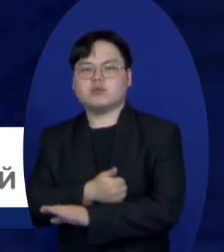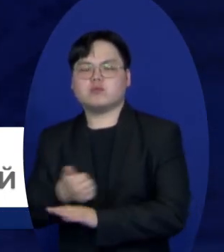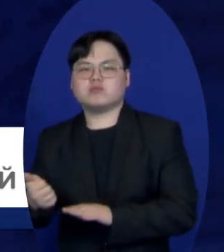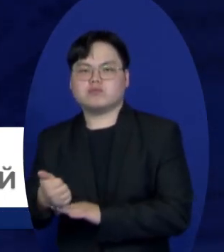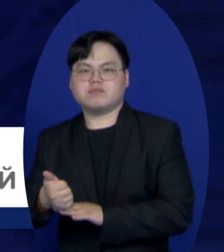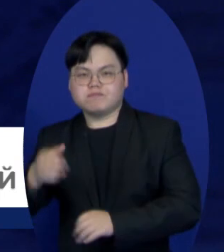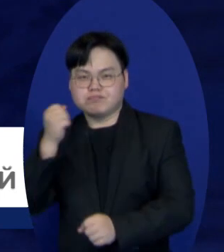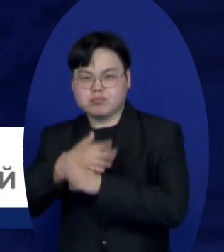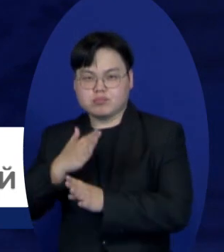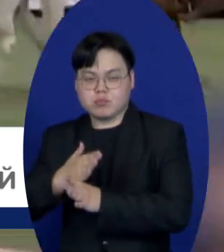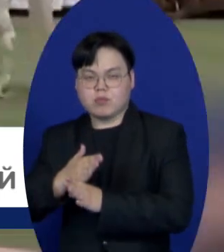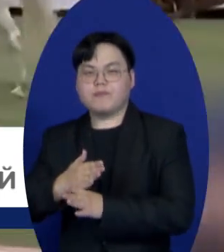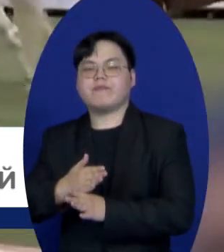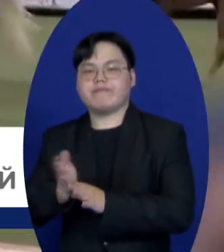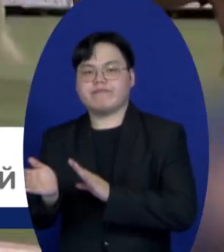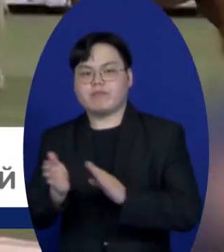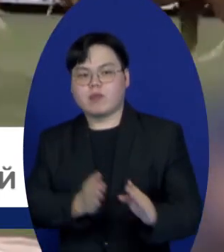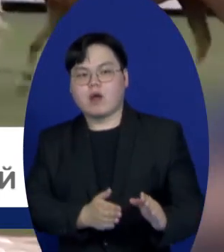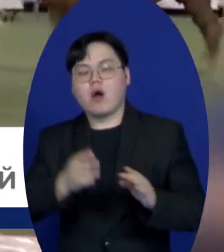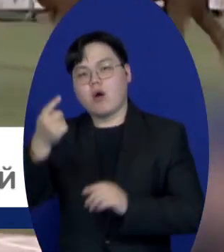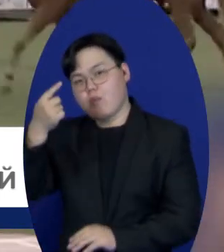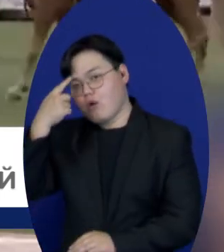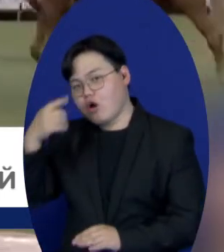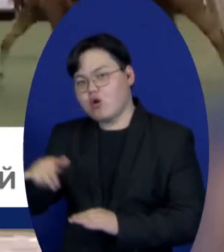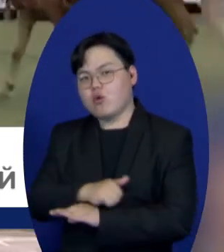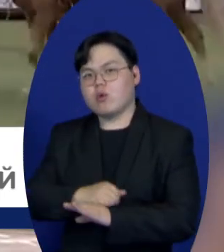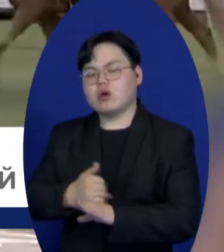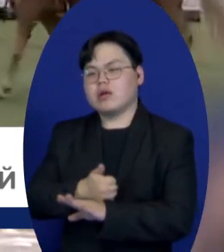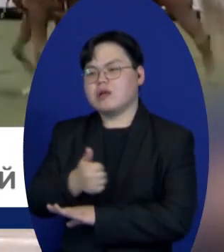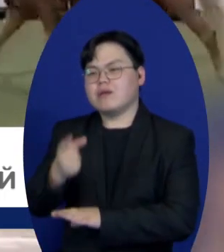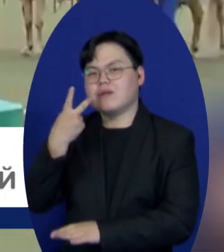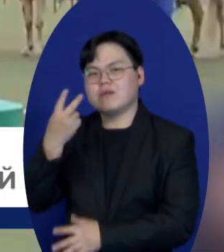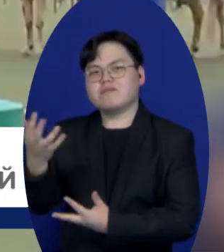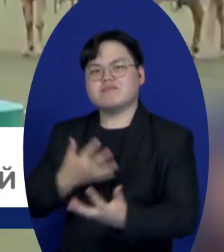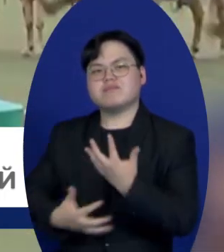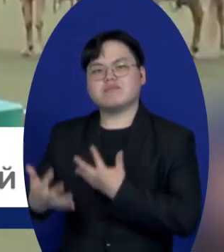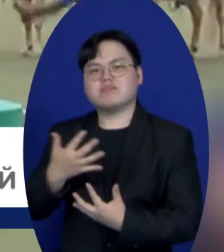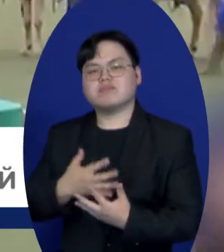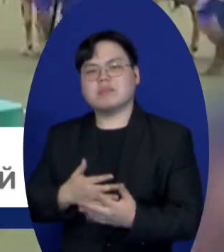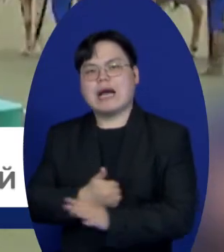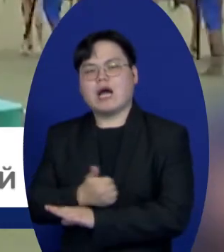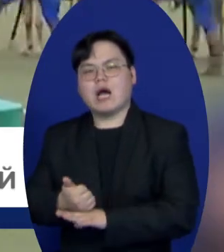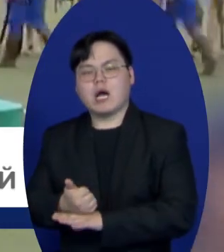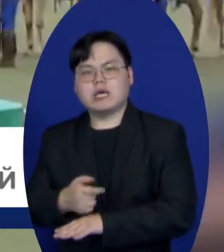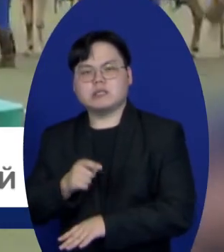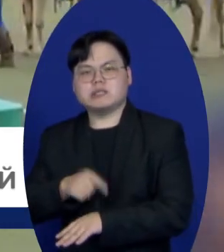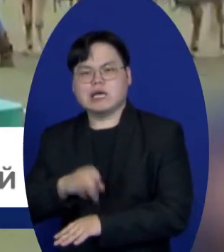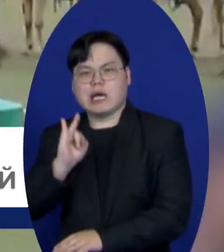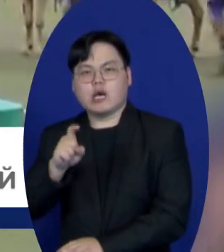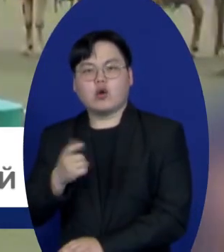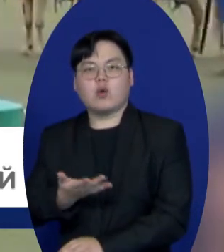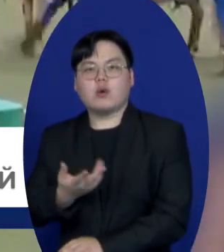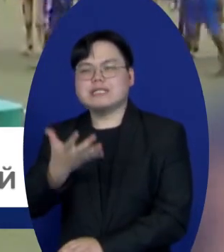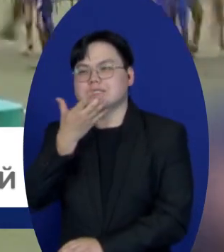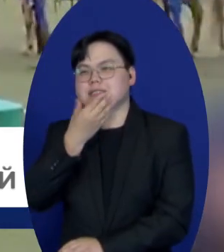байгаа. За харин манай улсын хувьд манай улс руу ирж байгаа жуулчдын гол шалтгаан бол яг аялал жуулчлалын оргил үед эхлэх яг оргил үеэр бол